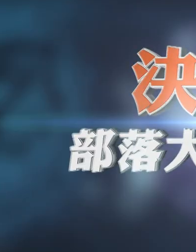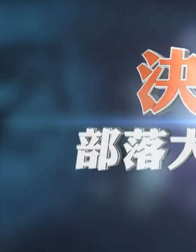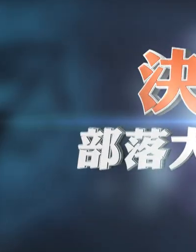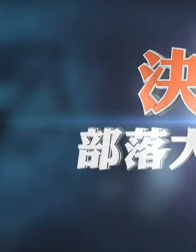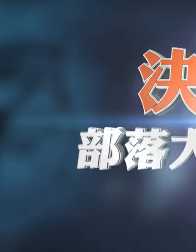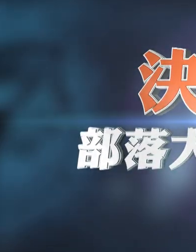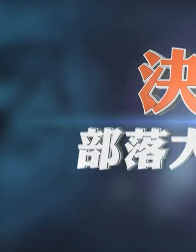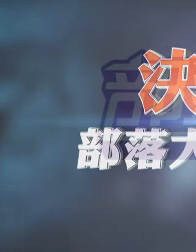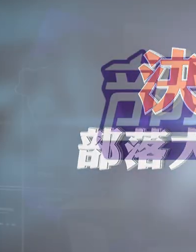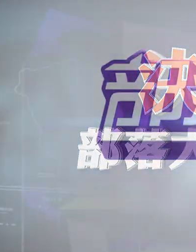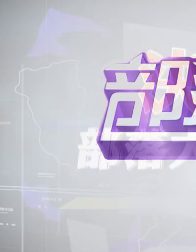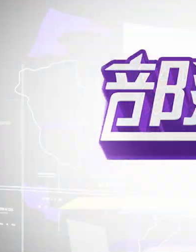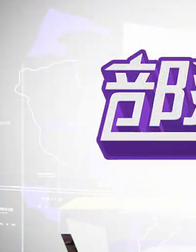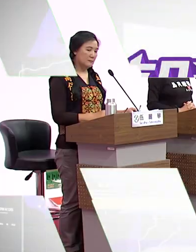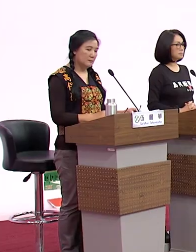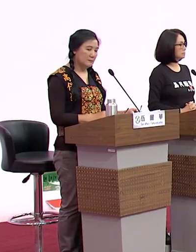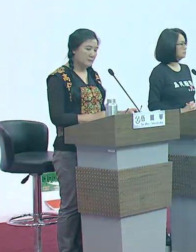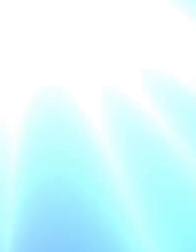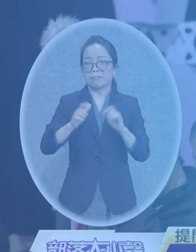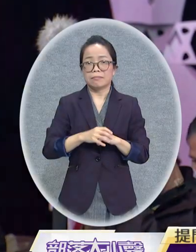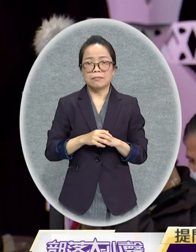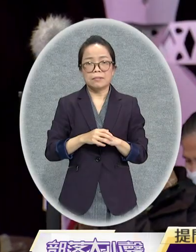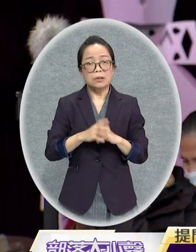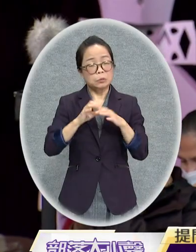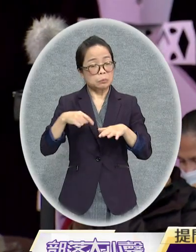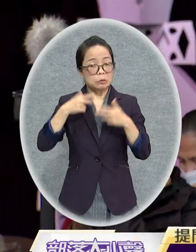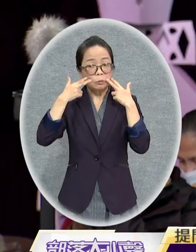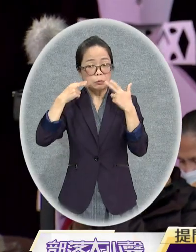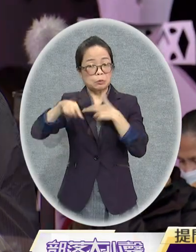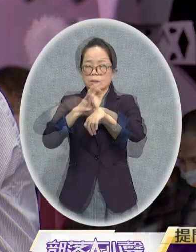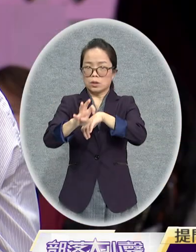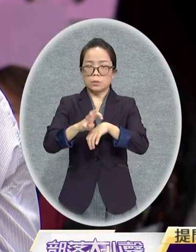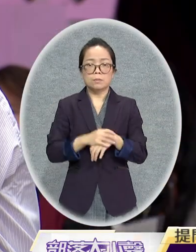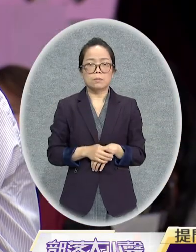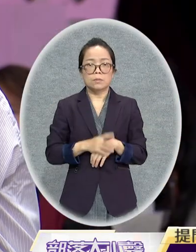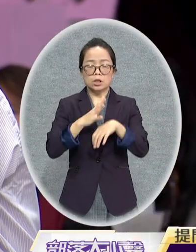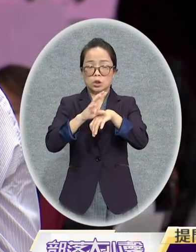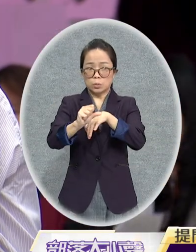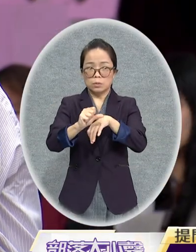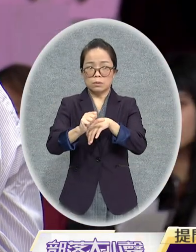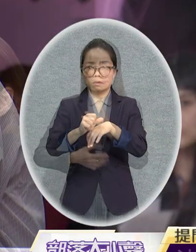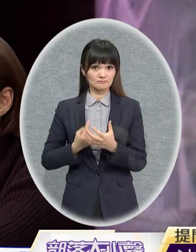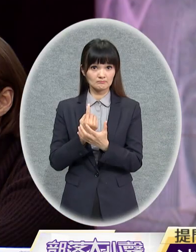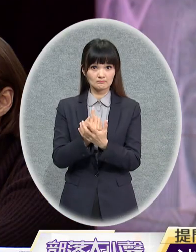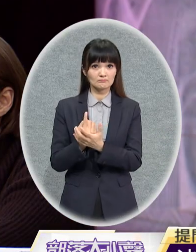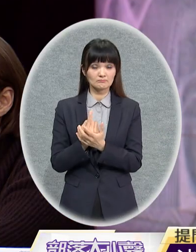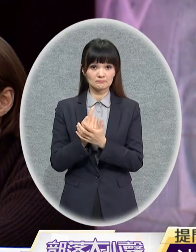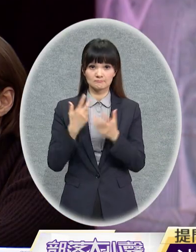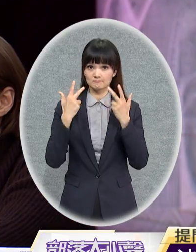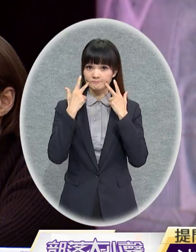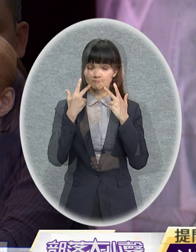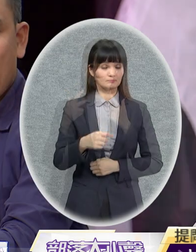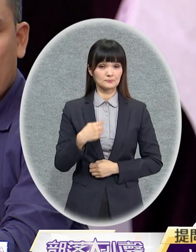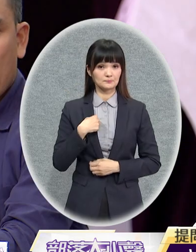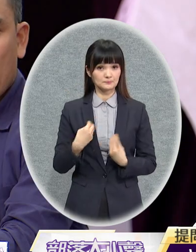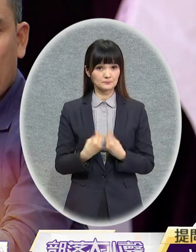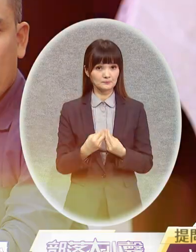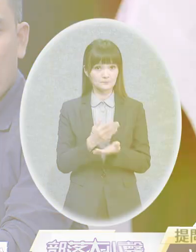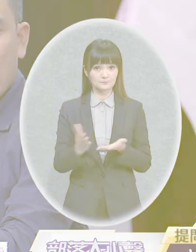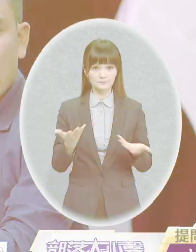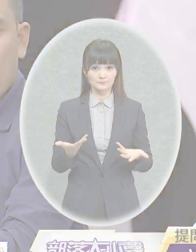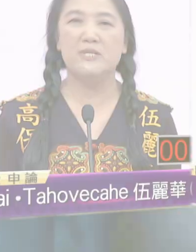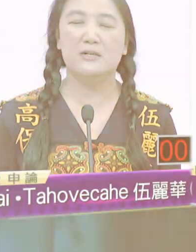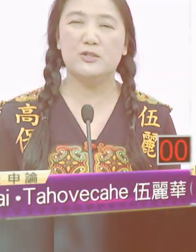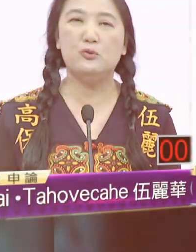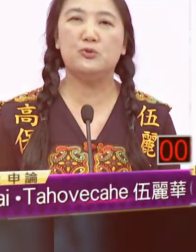在2020部落大小事一起来发声。 我们原住民目前面临， 请问各位候选人 够得到共管的 原住民基